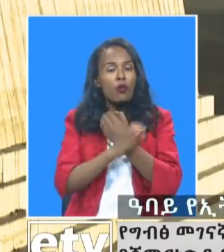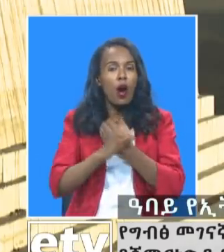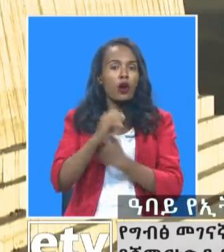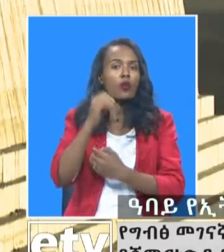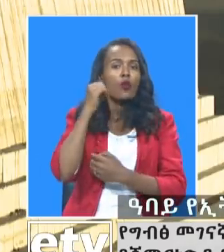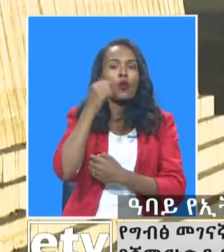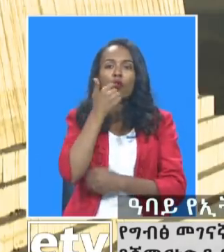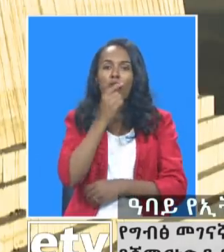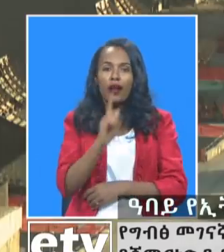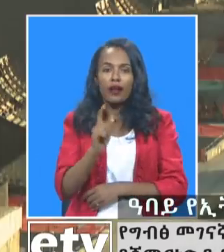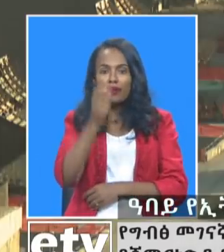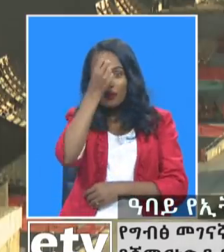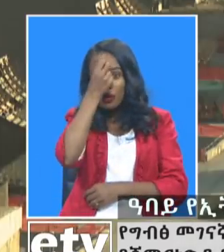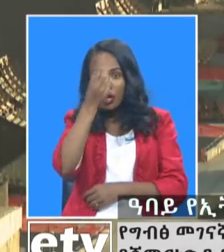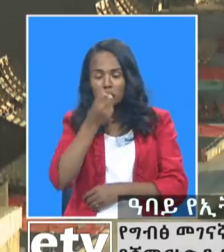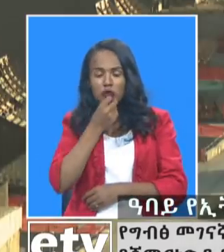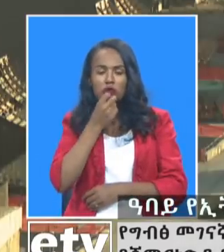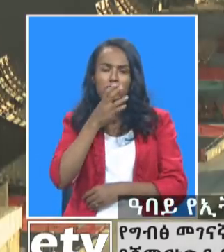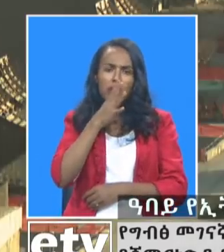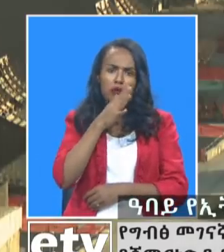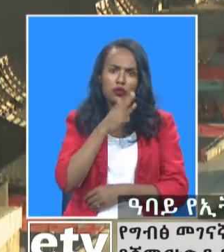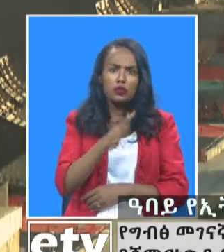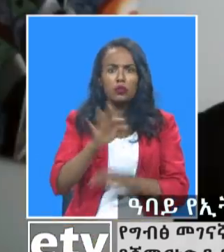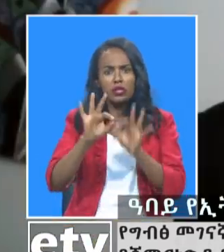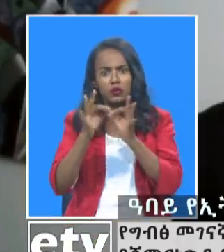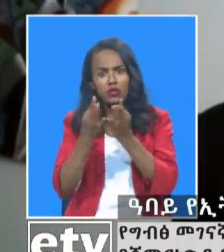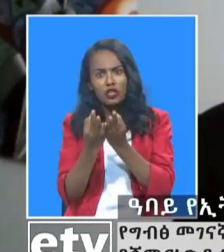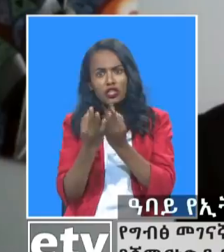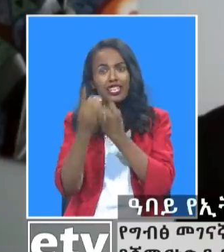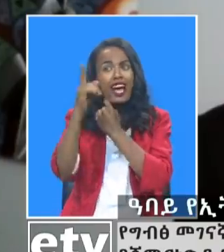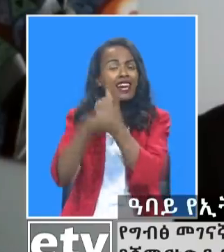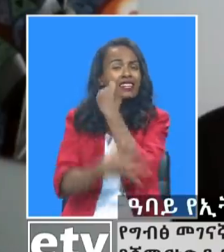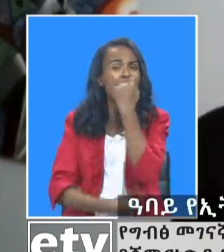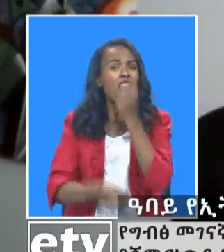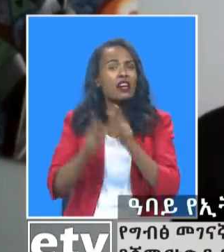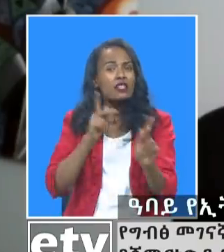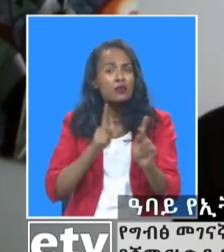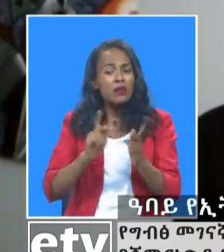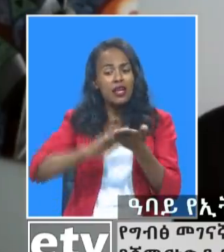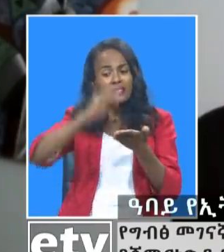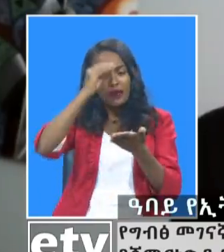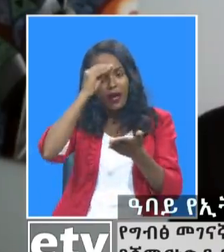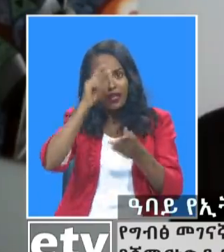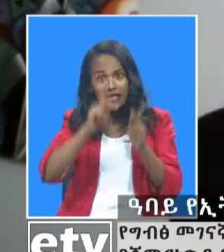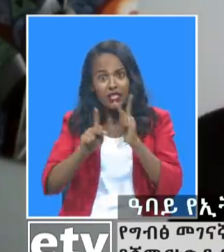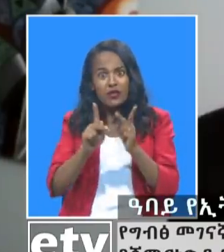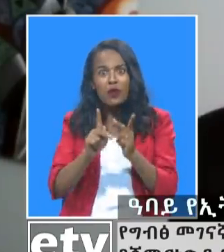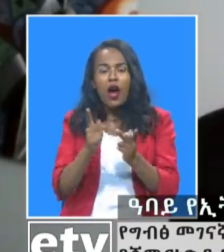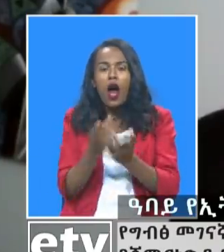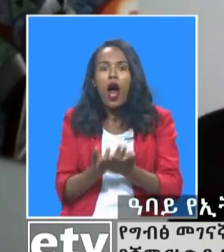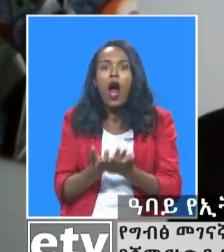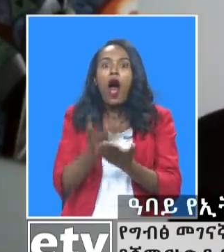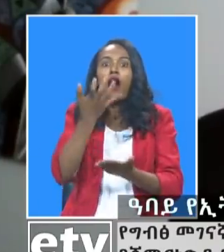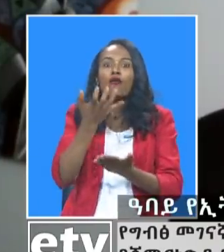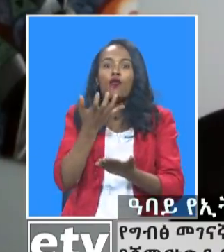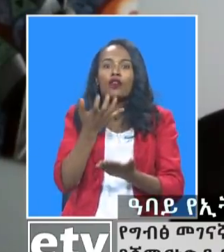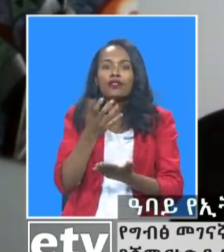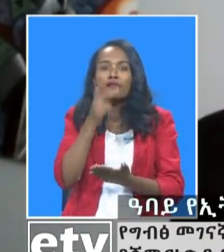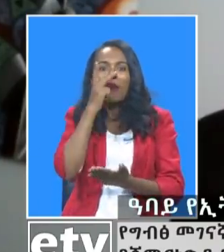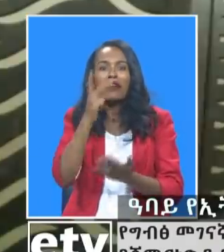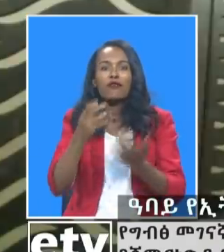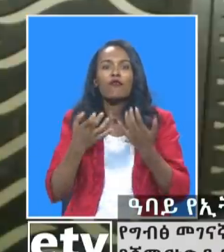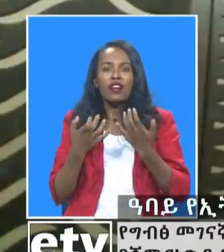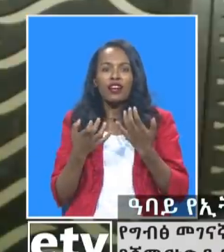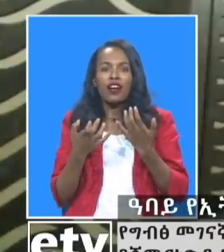አይልም። ወላጆቻችን፣ እናቶቻችን፣ ቤተሰቦቻችን፣ ያ ድሃ ህዝብ ያስተማረን ህዝብ አልፎለት ማየት ሁላችንም እንፈልጋለን። ኢትዮጵያ ህዝብ